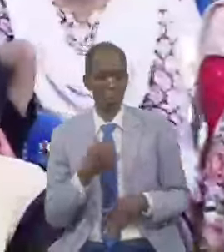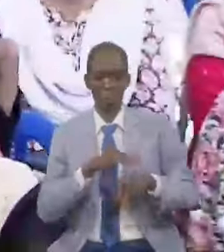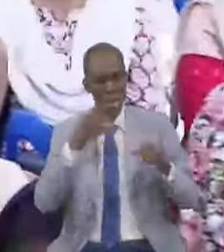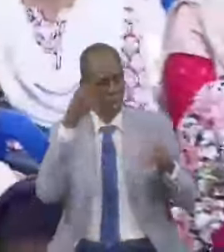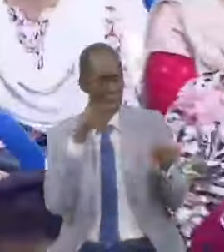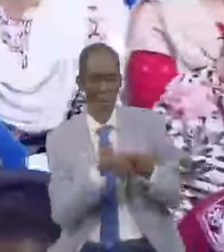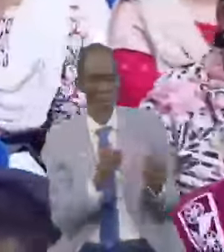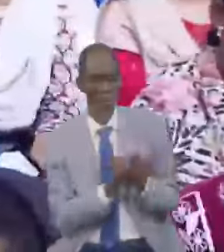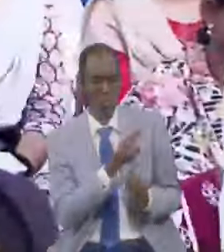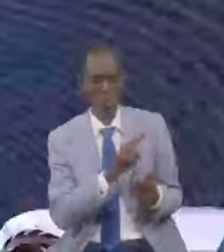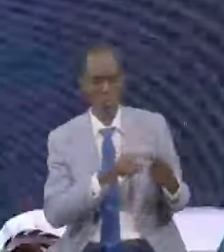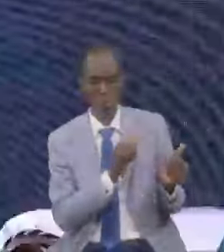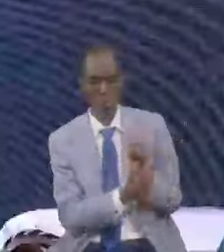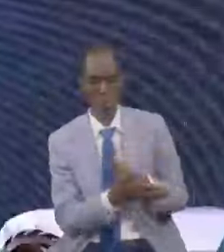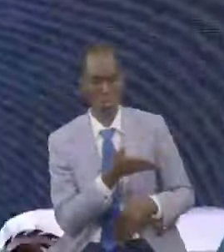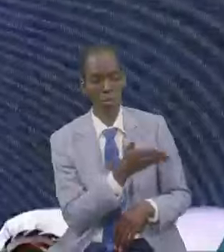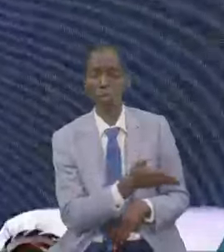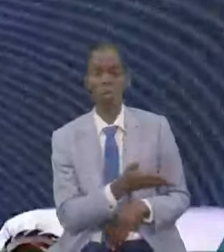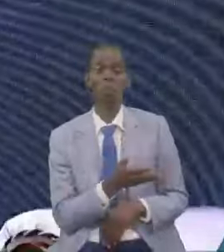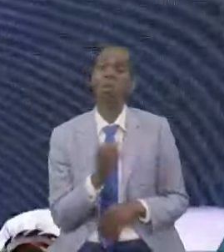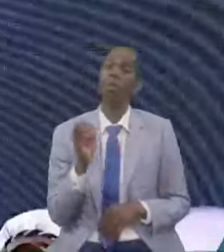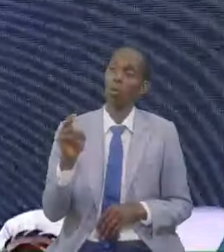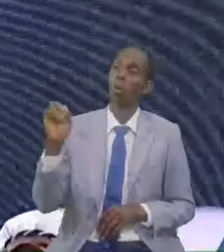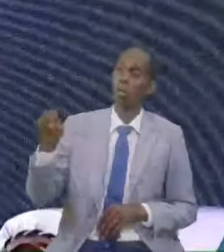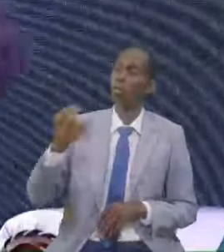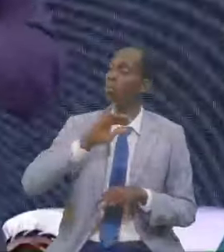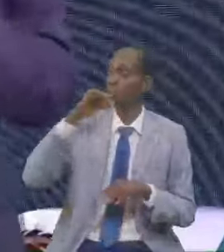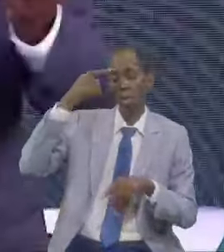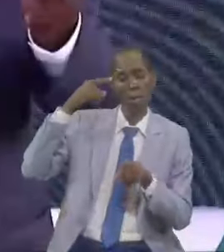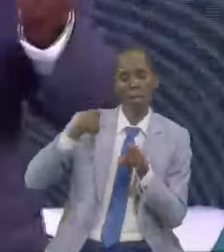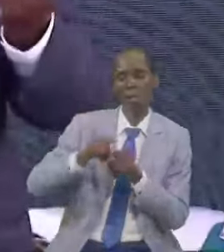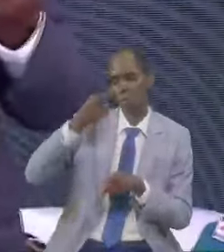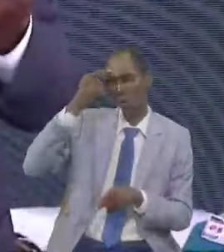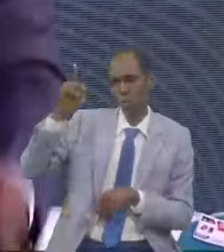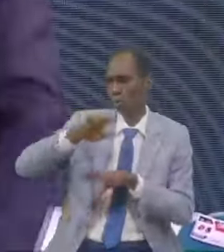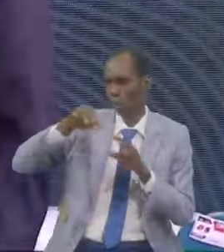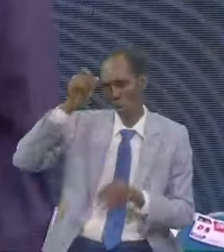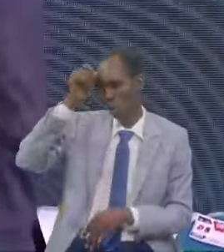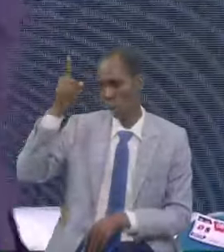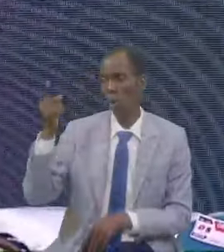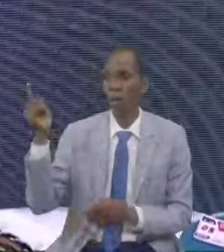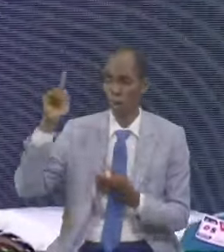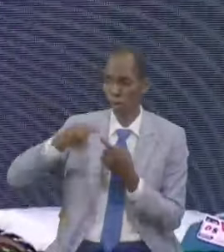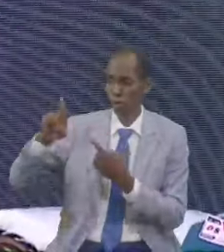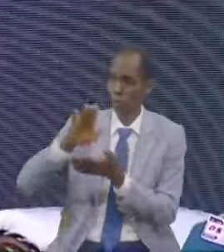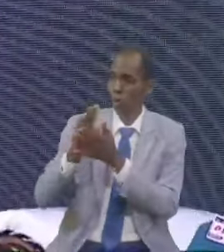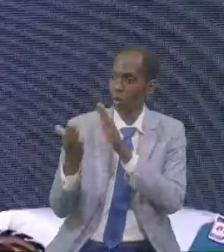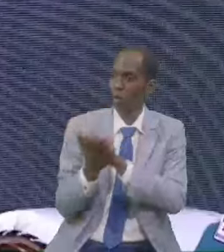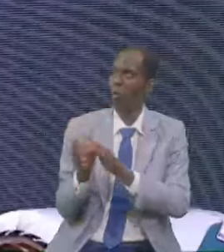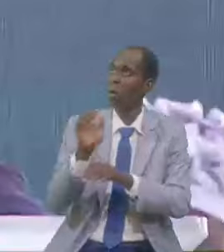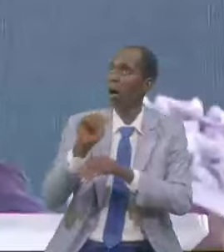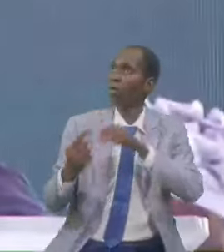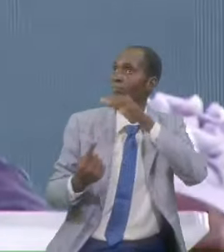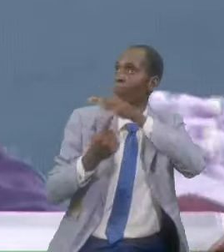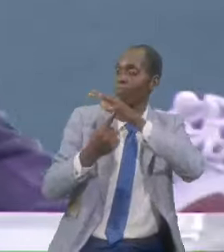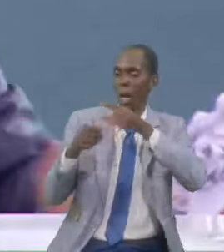మీతో అంగీకరించకపోవచ్చు. Yes, you will not agree, you will not understand until you become a hero like me. అవును, మీరు నా తంగీకరించకపోయినా